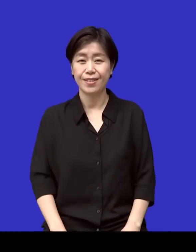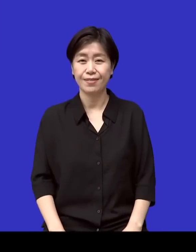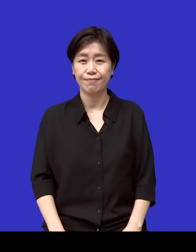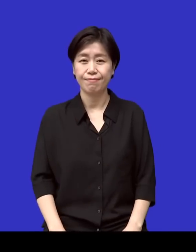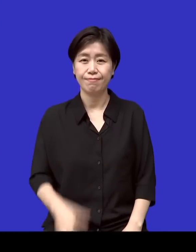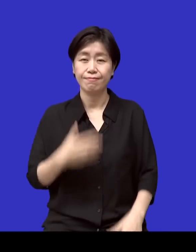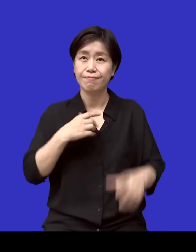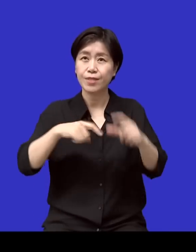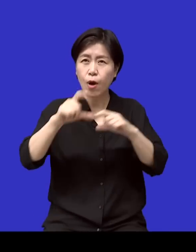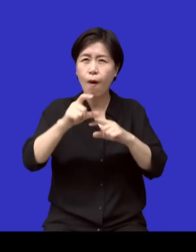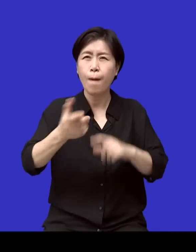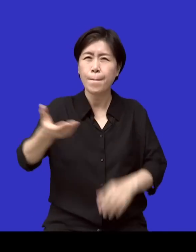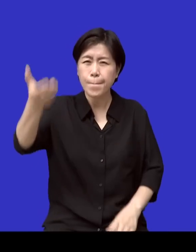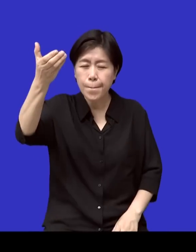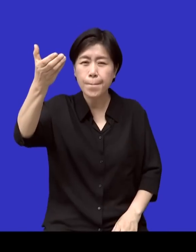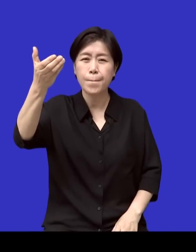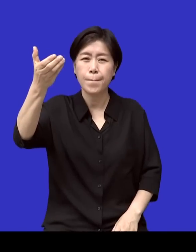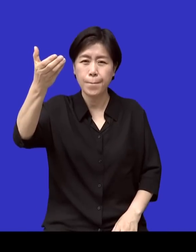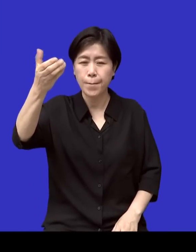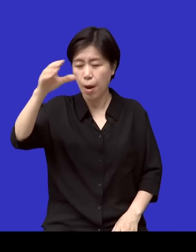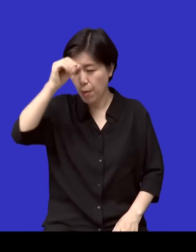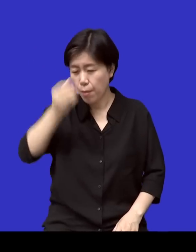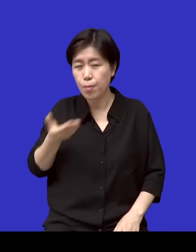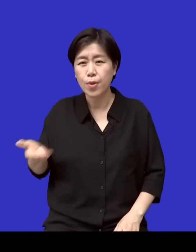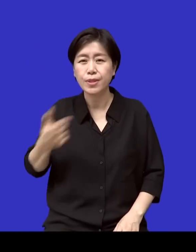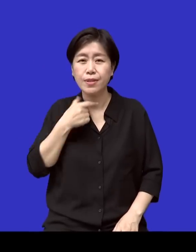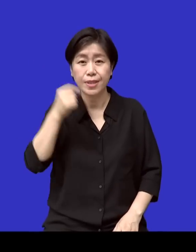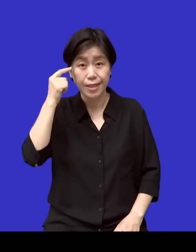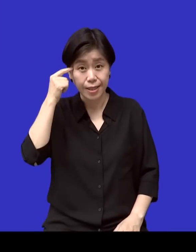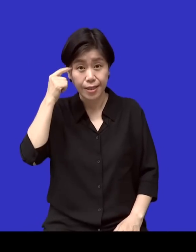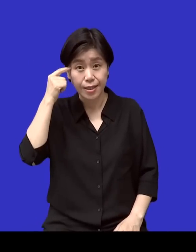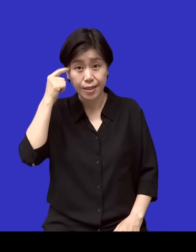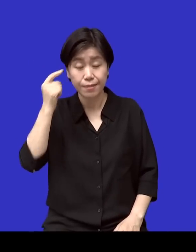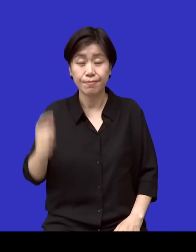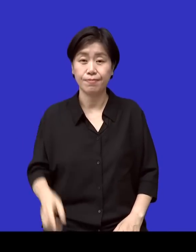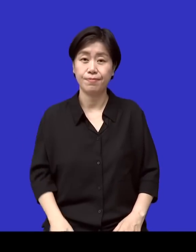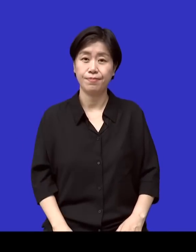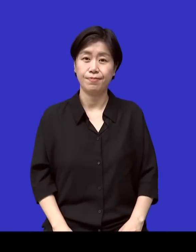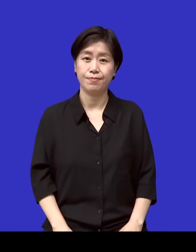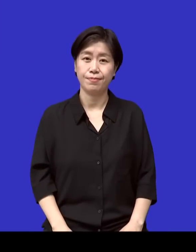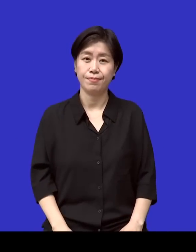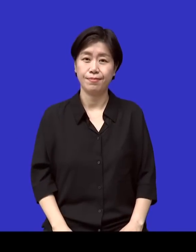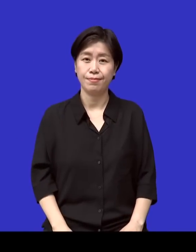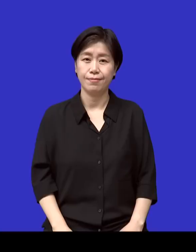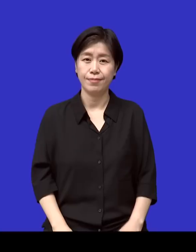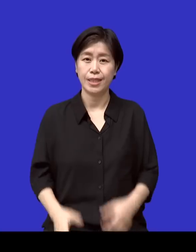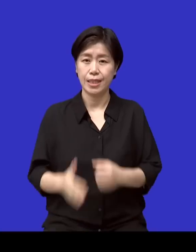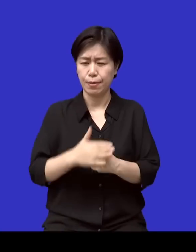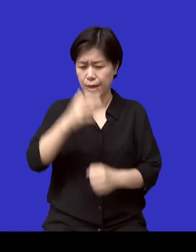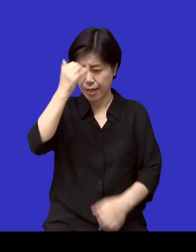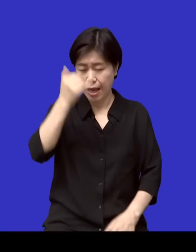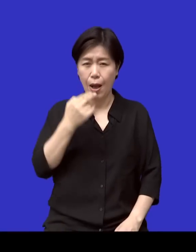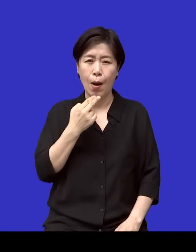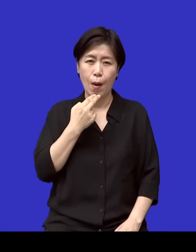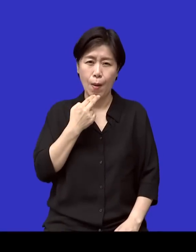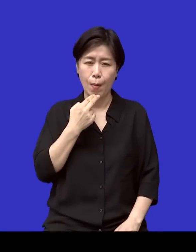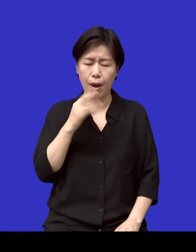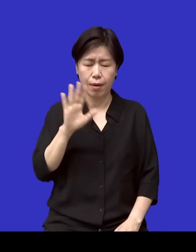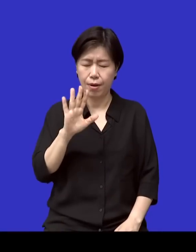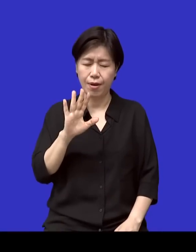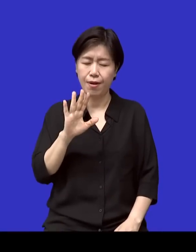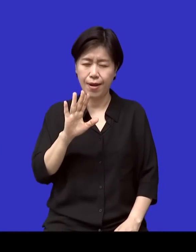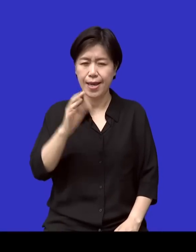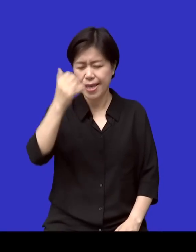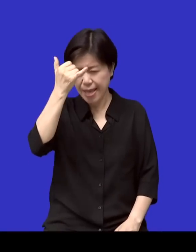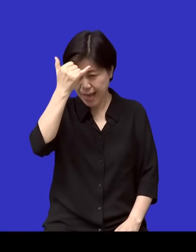더 높이 올라가 봐야 되겠다. 목표가 생겨서. 그러면서 이제 좀 너무 싸가지 없게 하지는 말고 네. 내가 진짜 예의